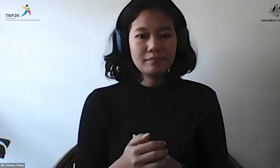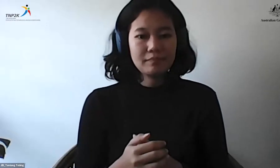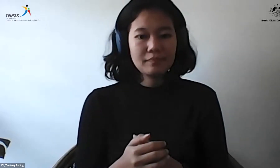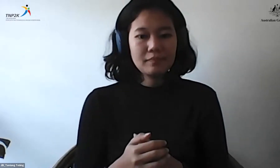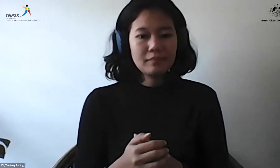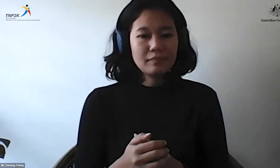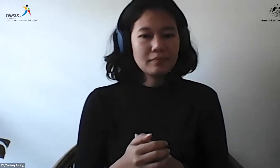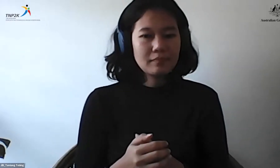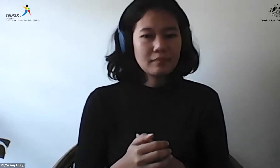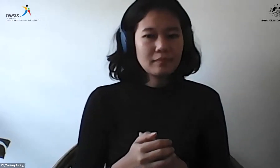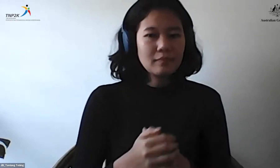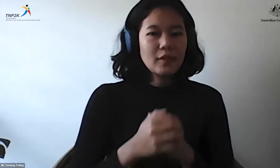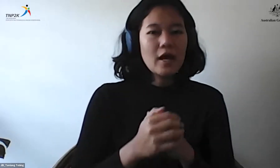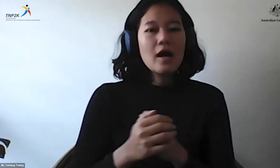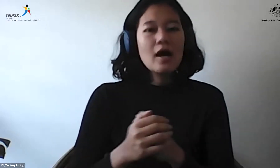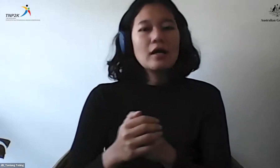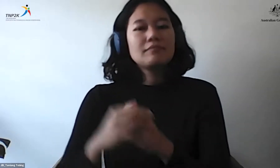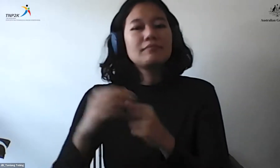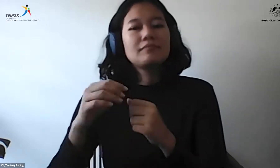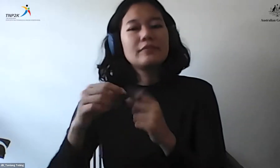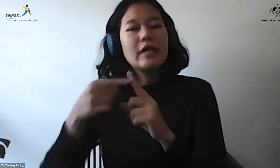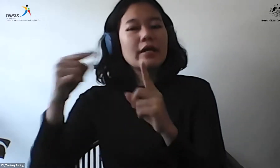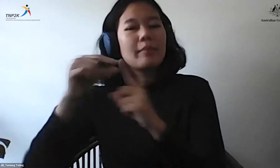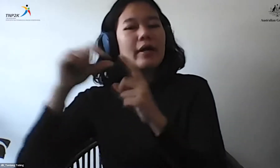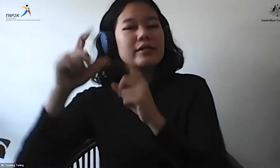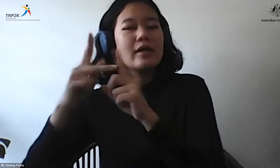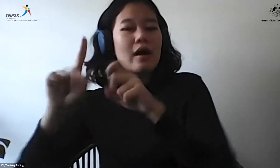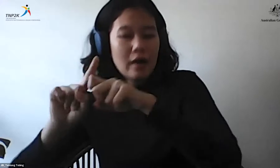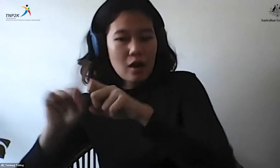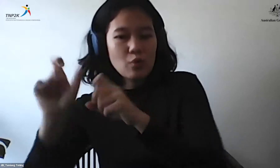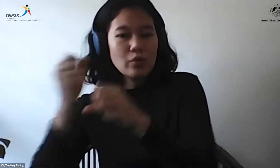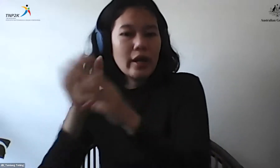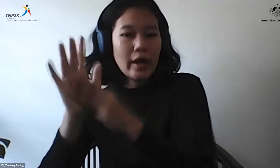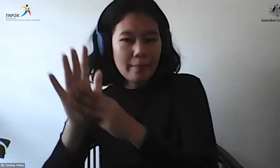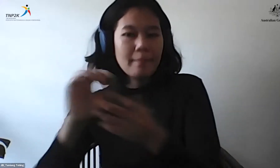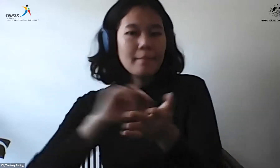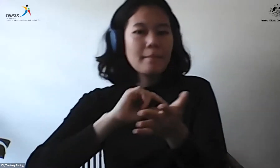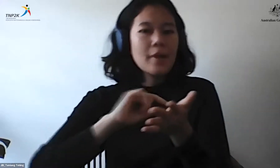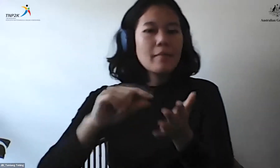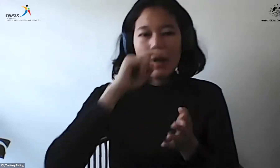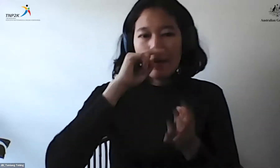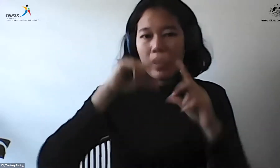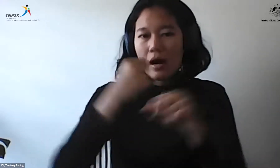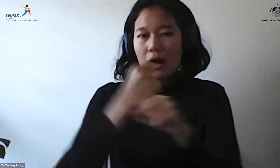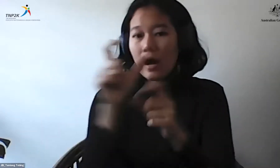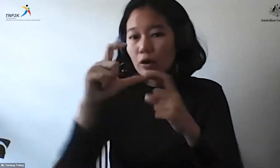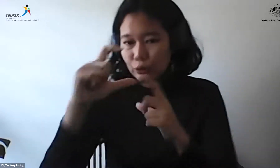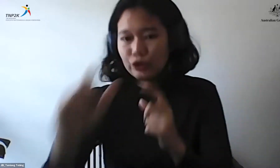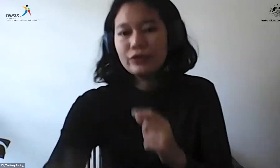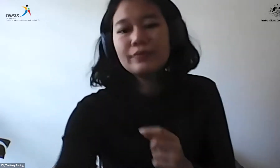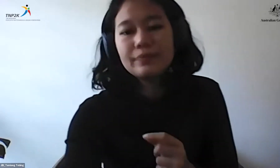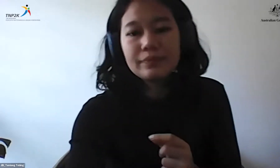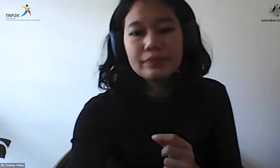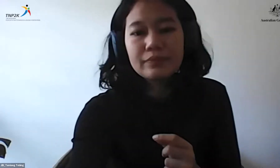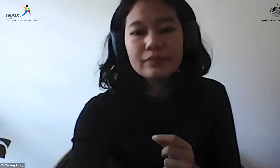Kepala PSKK UGM, kawan lama ini, Mas Agus Joko Pitoyo, dan